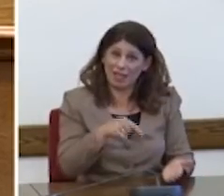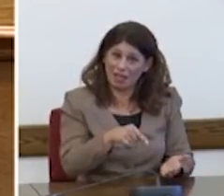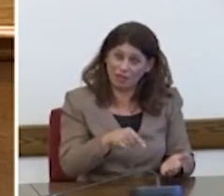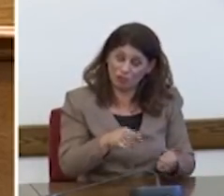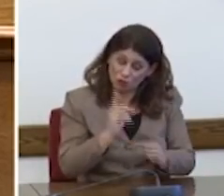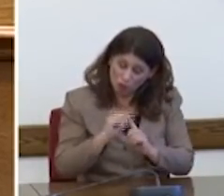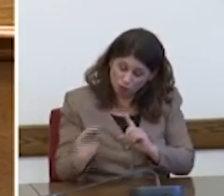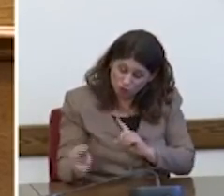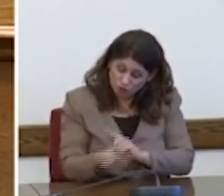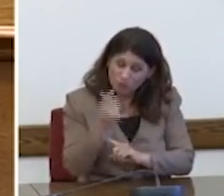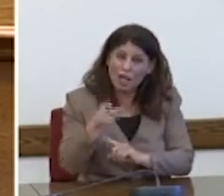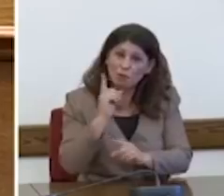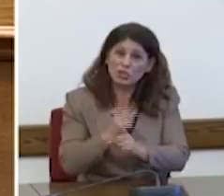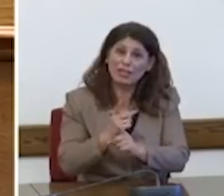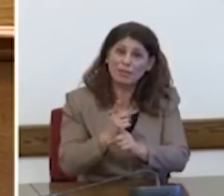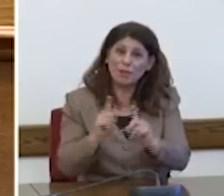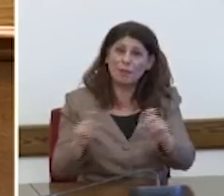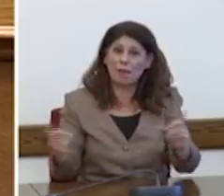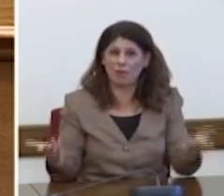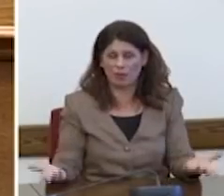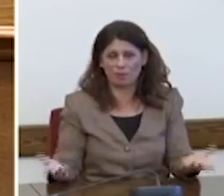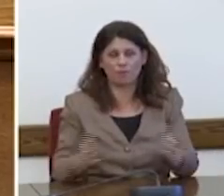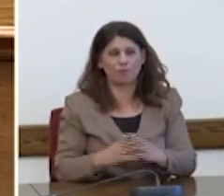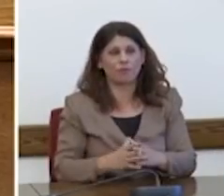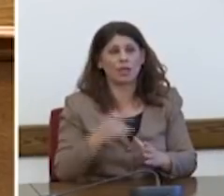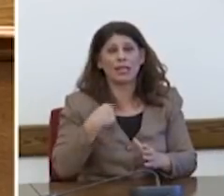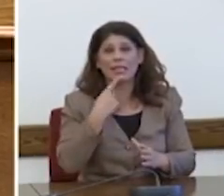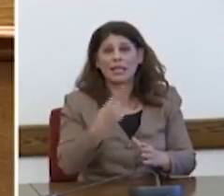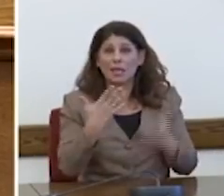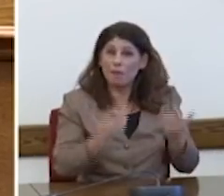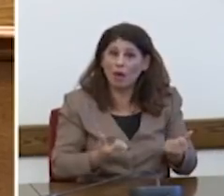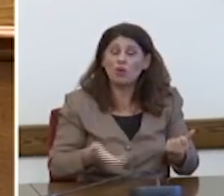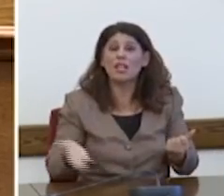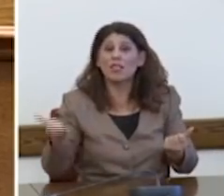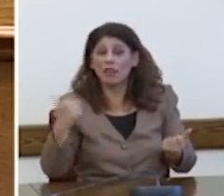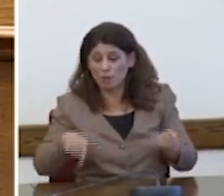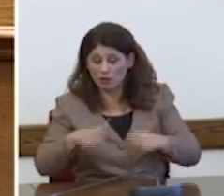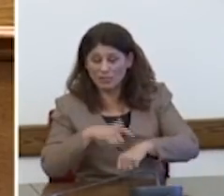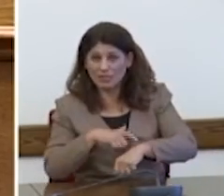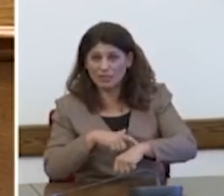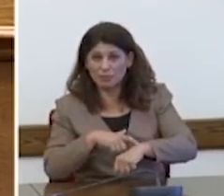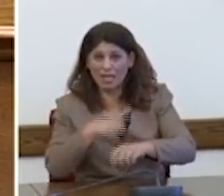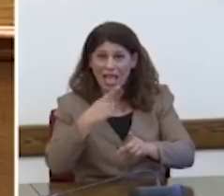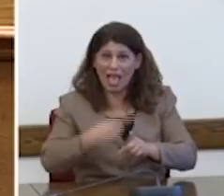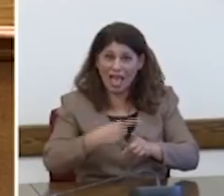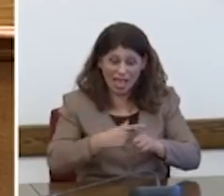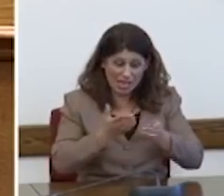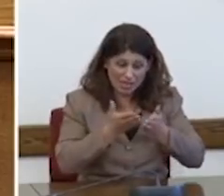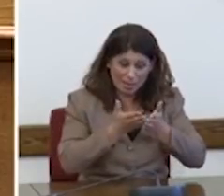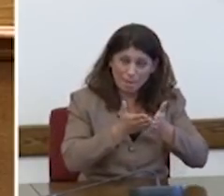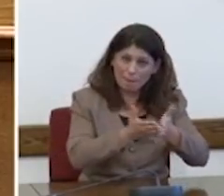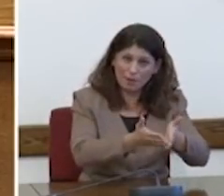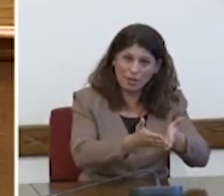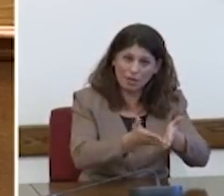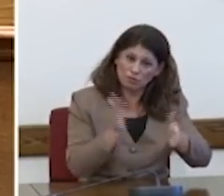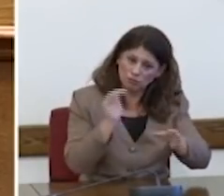γεγονότα? Έχουμε και λέμε λοιπόν, υπάρχουν ή δεν υπάρχουν αυτή τη στιγμή ελληνικές φρεγάτες που